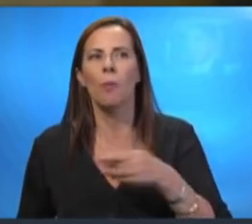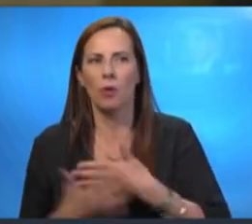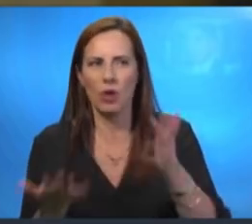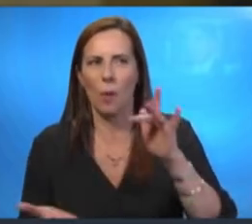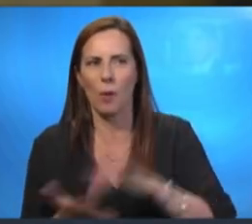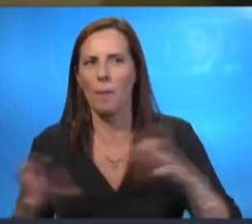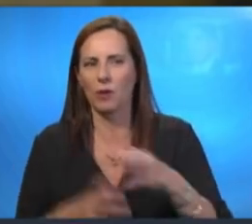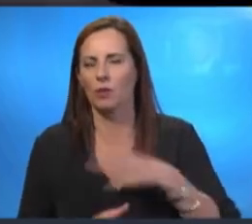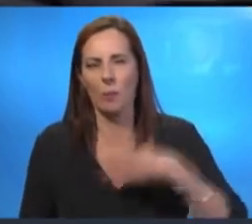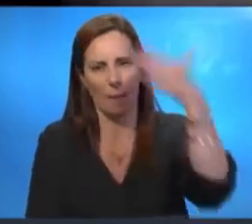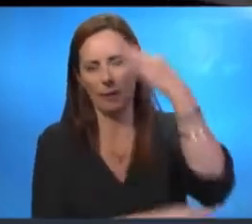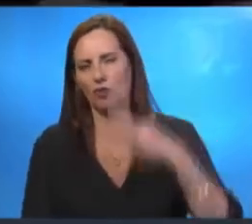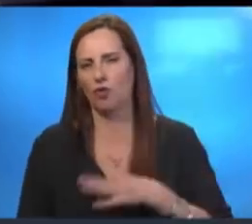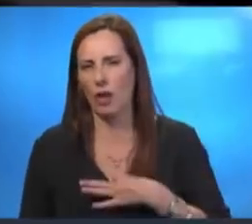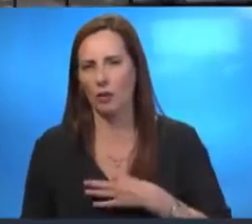in our party or in our country.